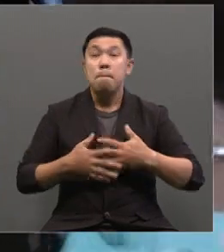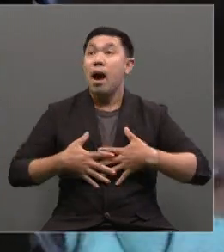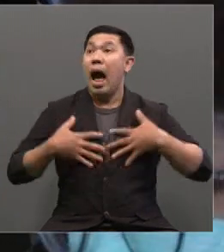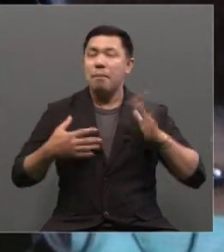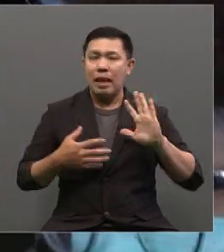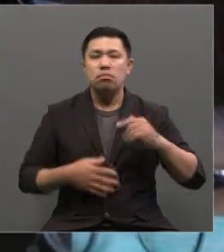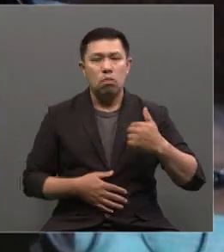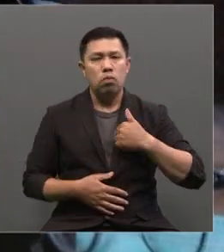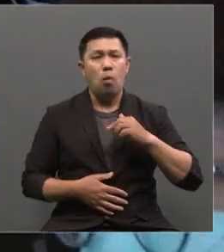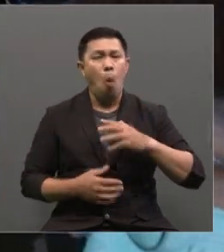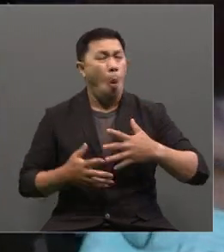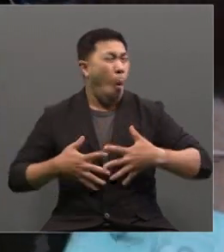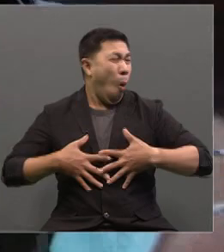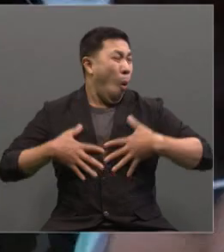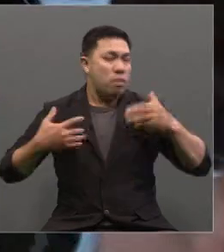ดีขึ้น